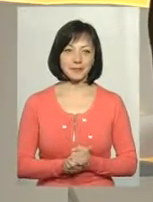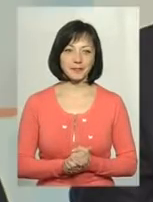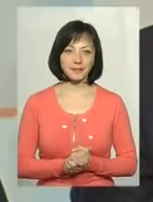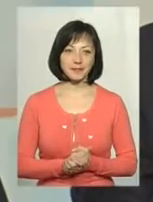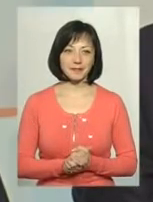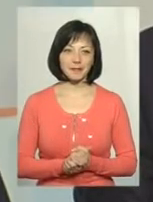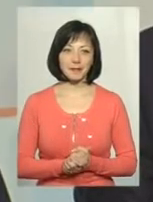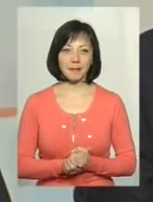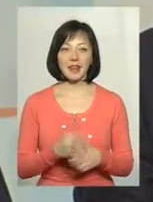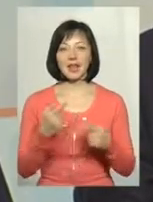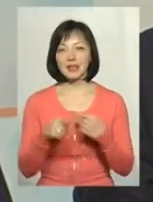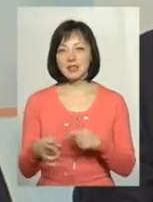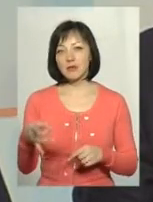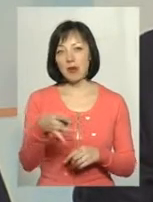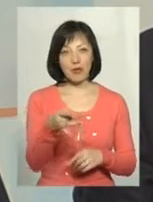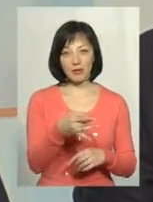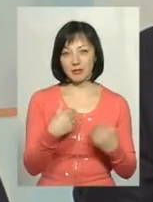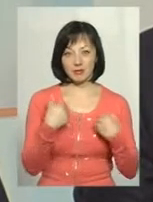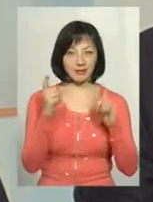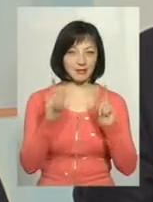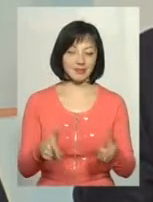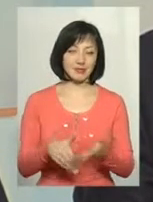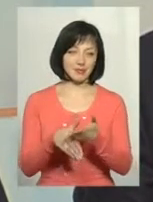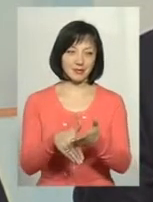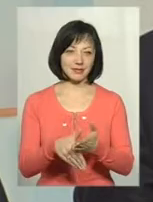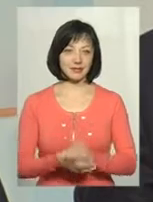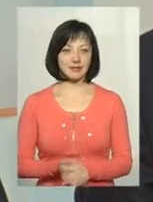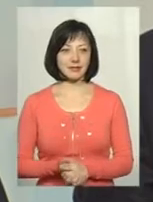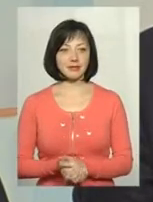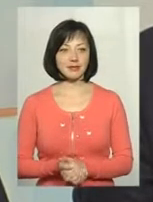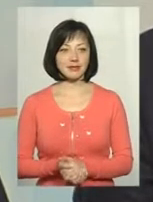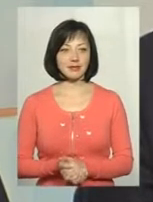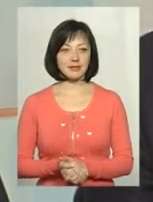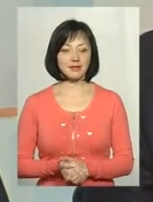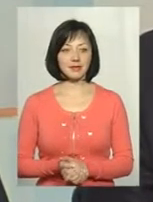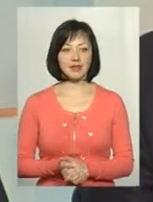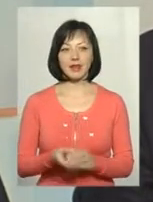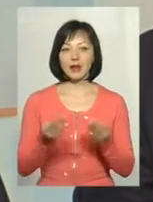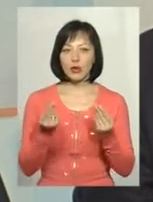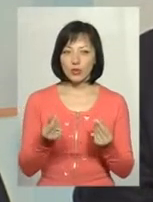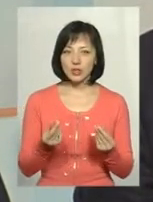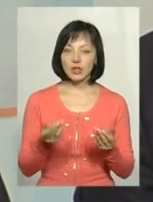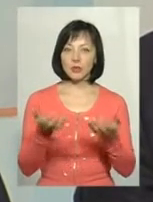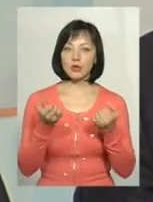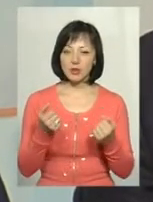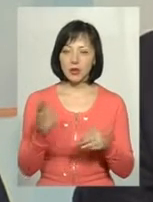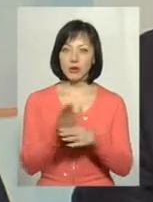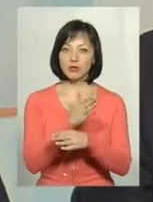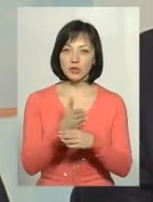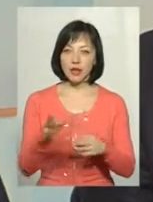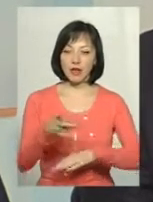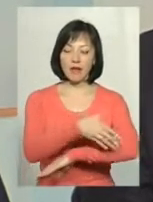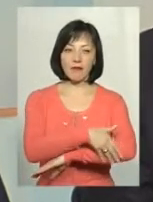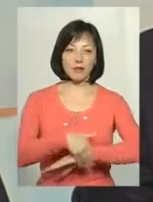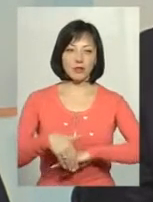іншим районам, іншим громадам, то що... Це саме основне. Кошти, які ми отримали, ми розподілили їх і на